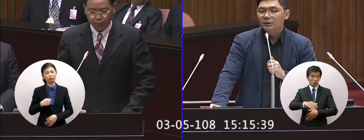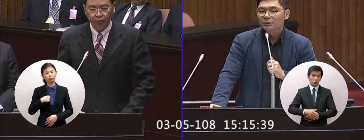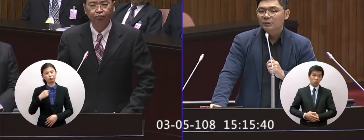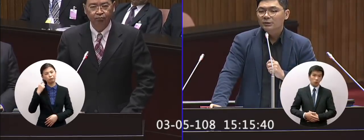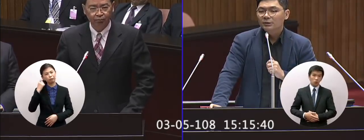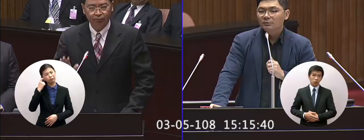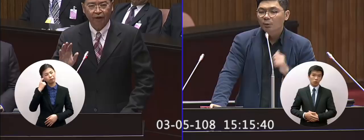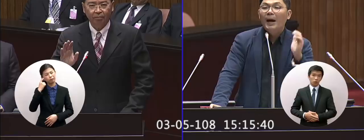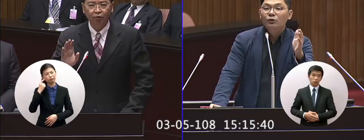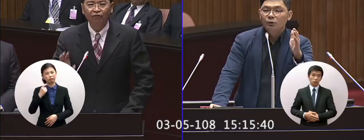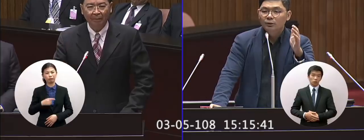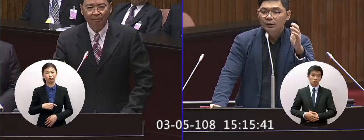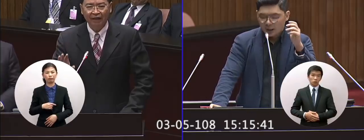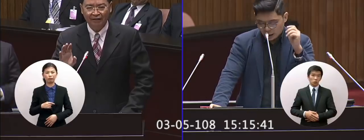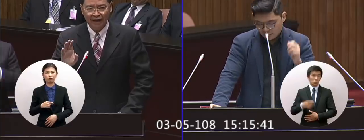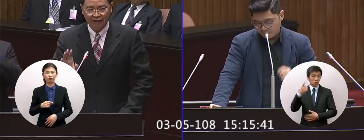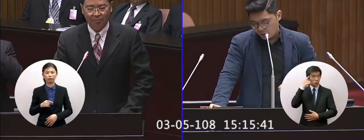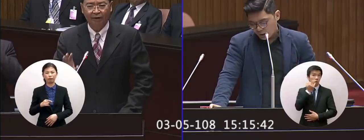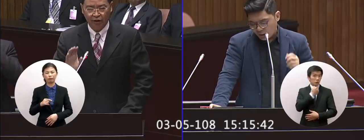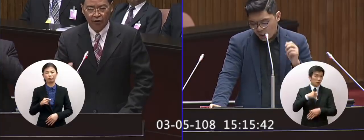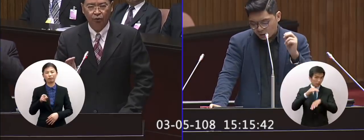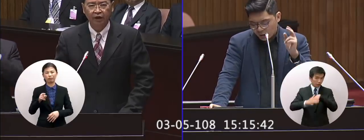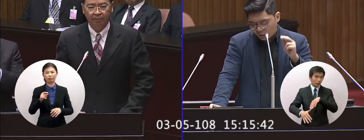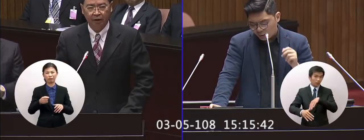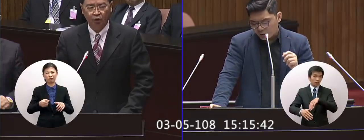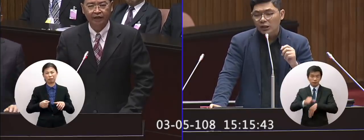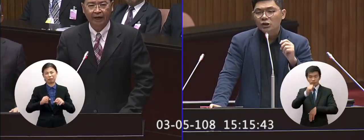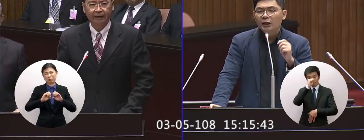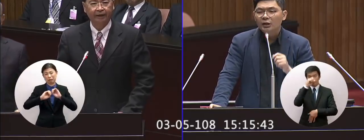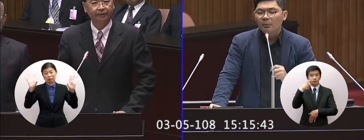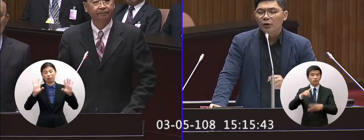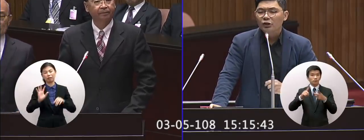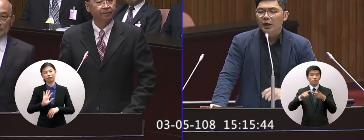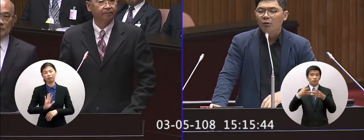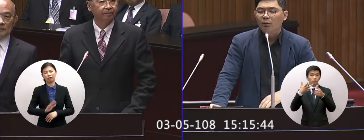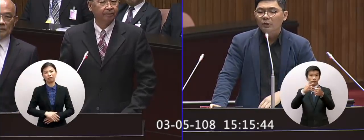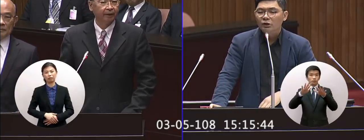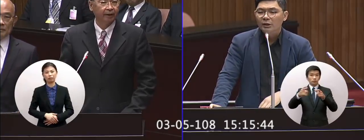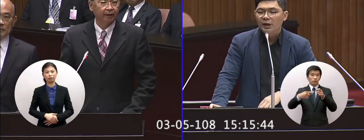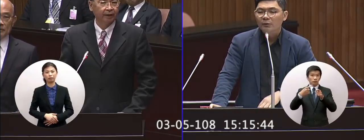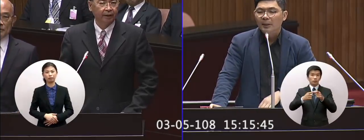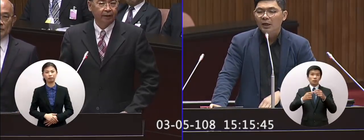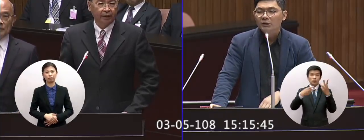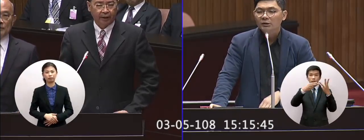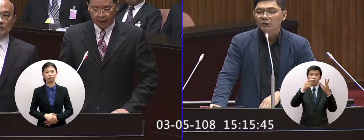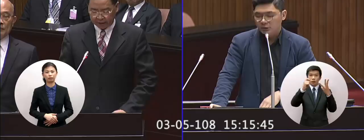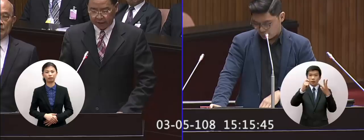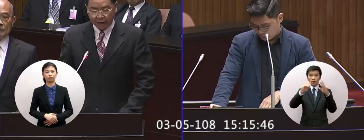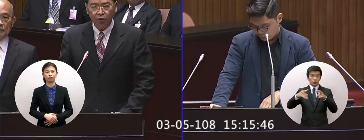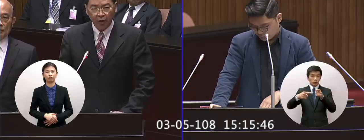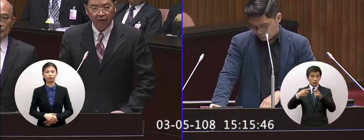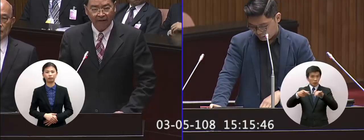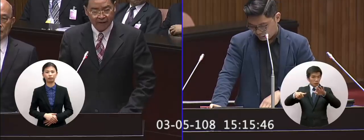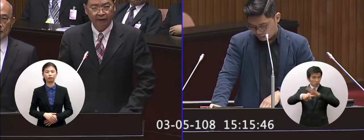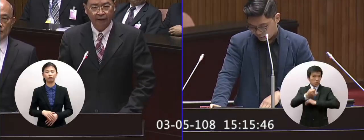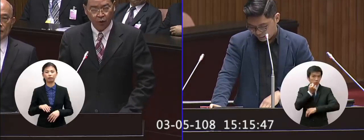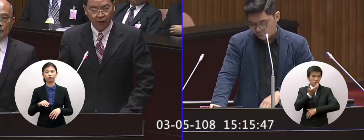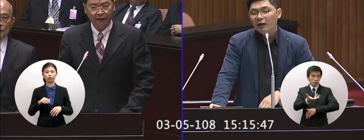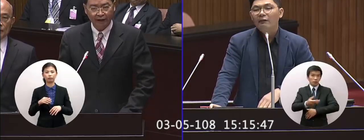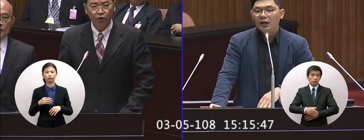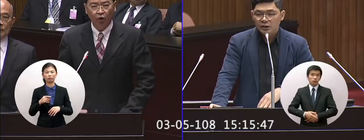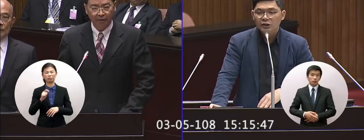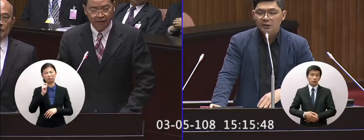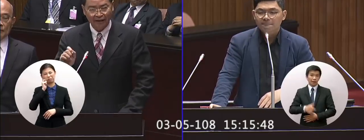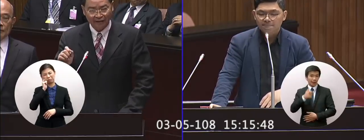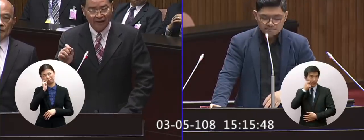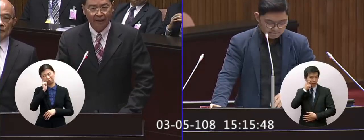个不排除不方便在这边。 那第二，我问一下，今年 WHA 我们有机会参与吗？ 仍然是会非常的